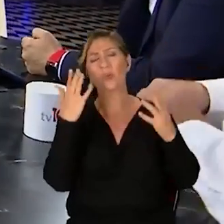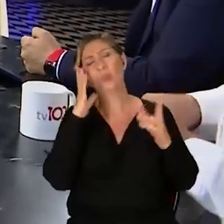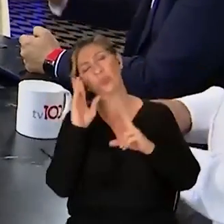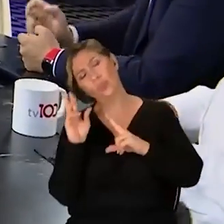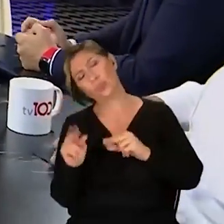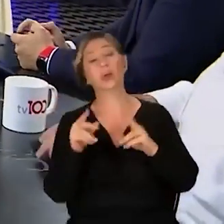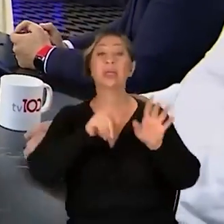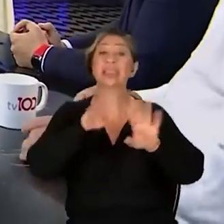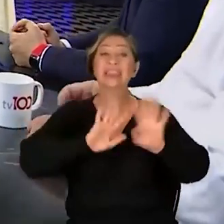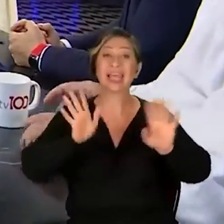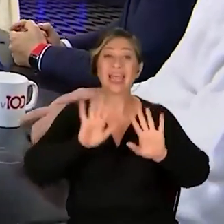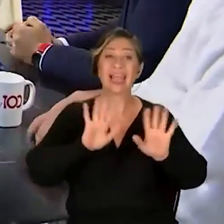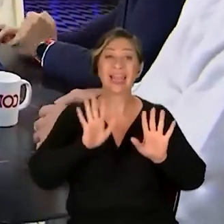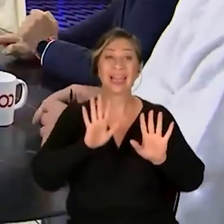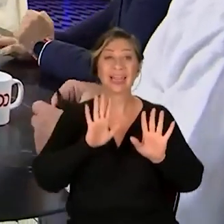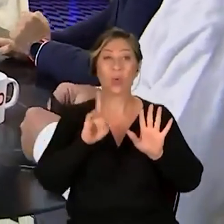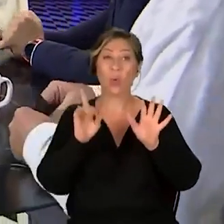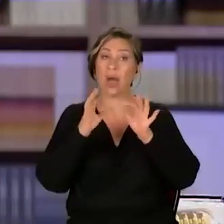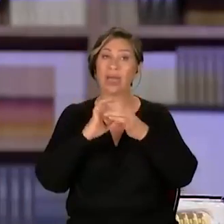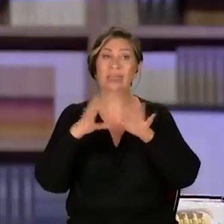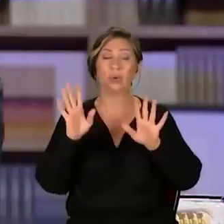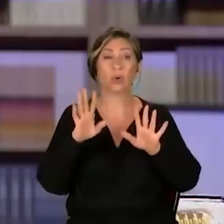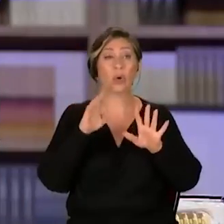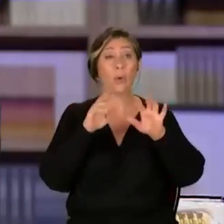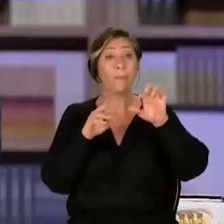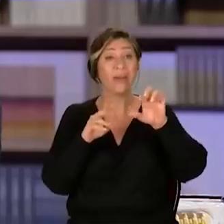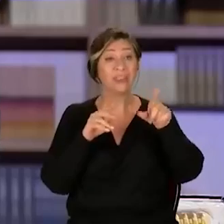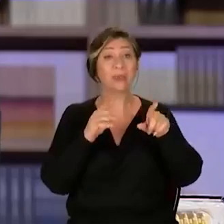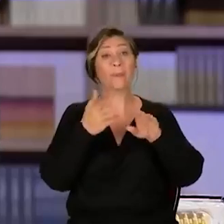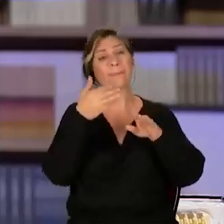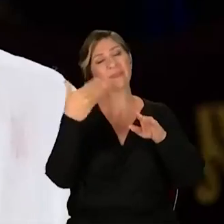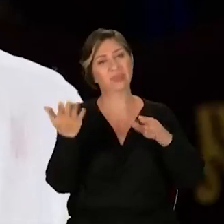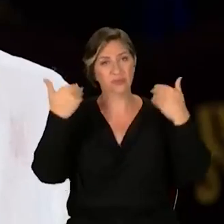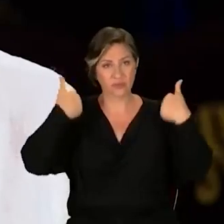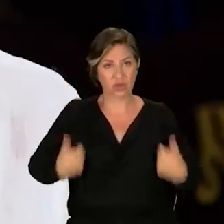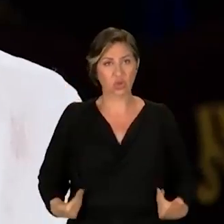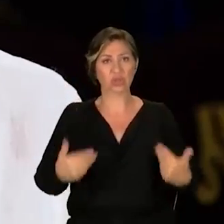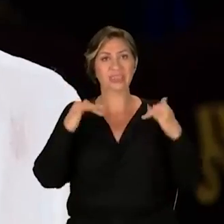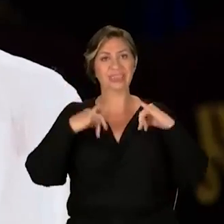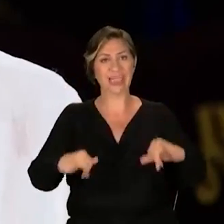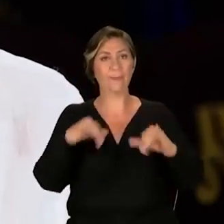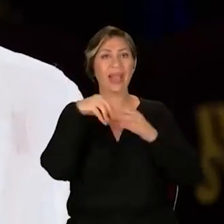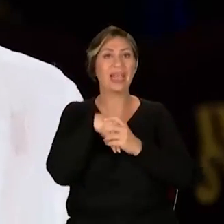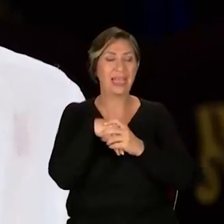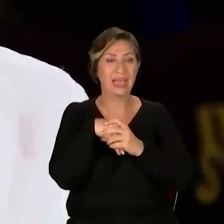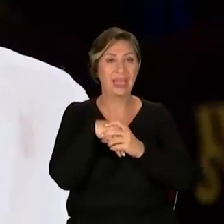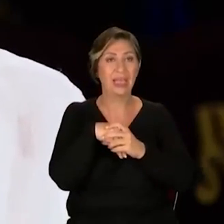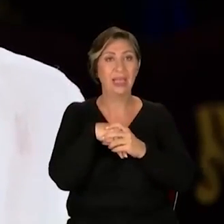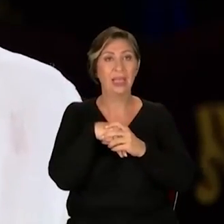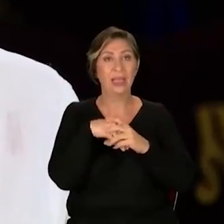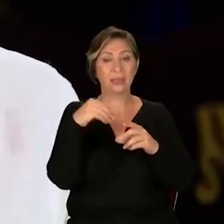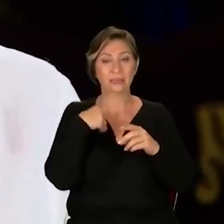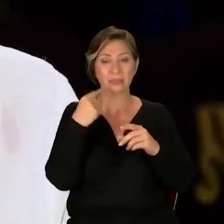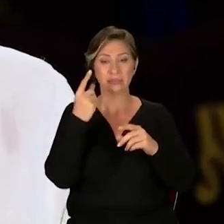uyku bastırması falan gibi insülin direnciyle ilgili olan power şey. Power napping tamamen şey, bir fizyolojik şey. Bir şey. Yani biz bir fazik